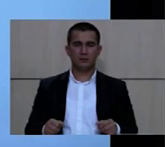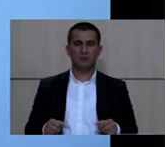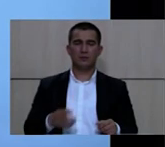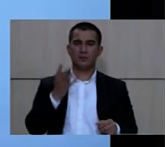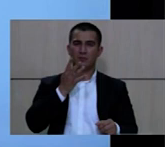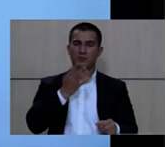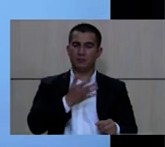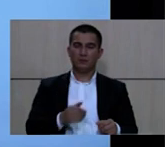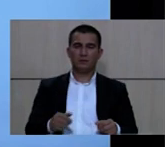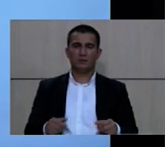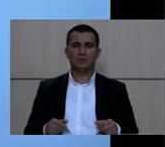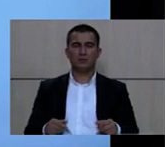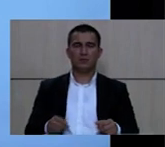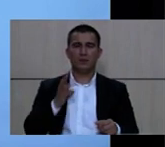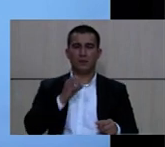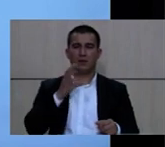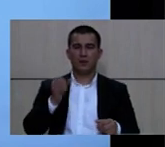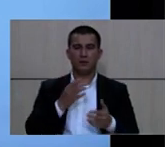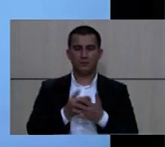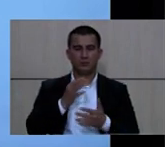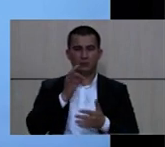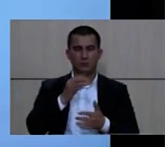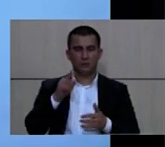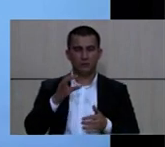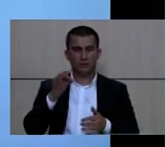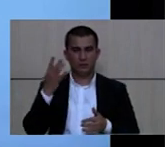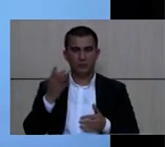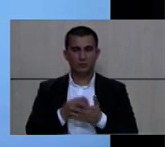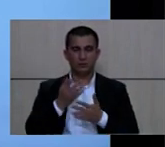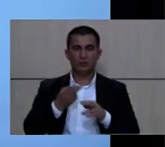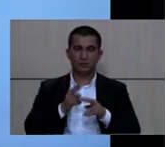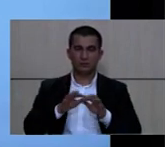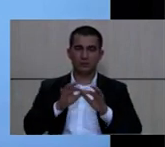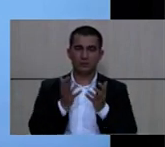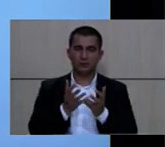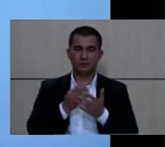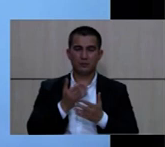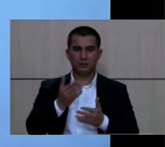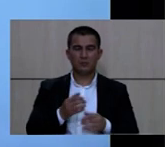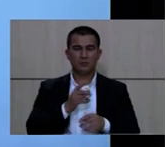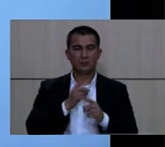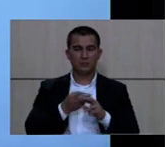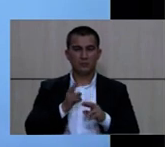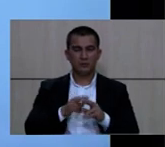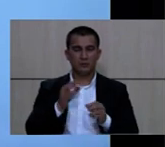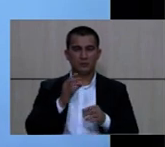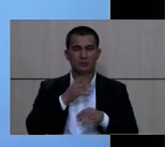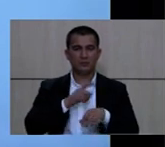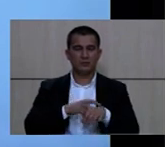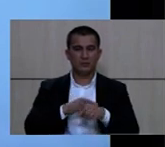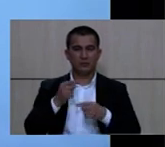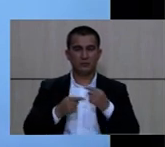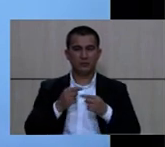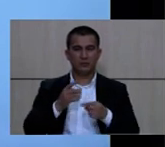4-chi topshiriq. Massasi 0.4 kg bo'lgan topga 0.1 sekund